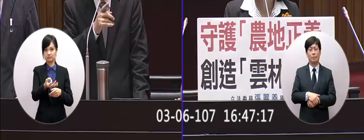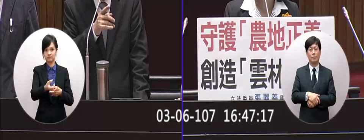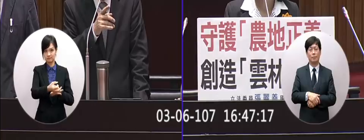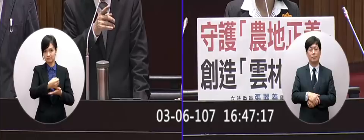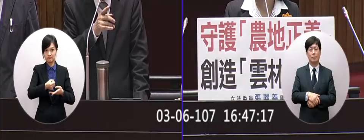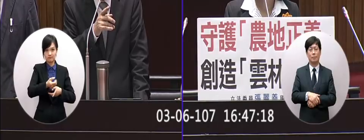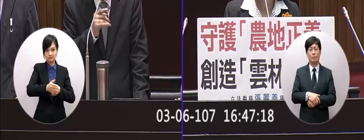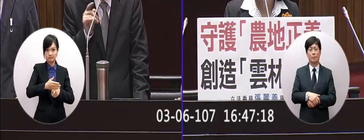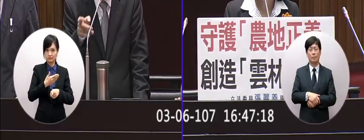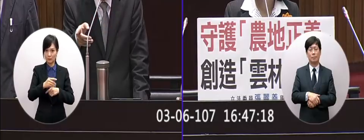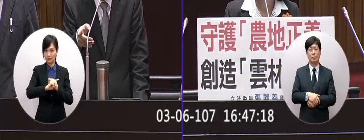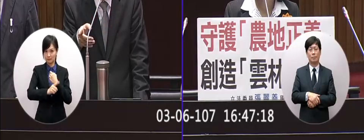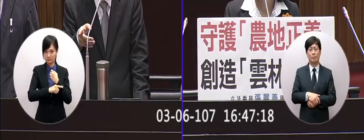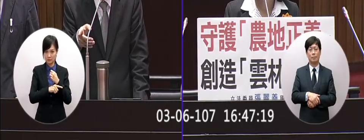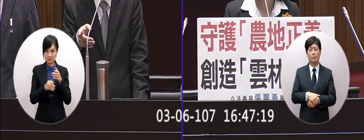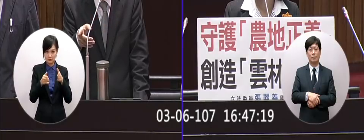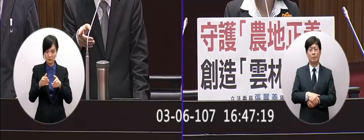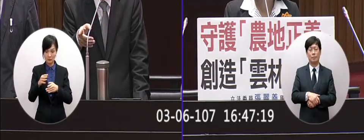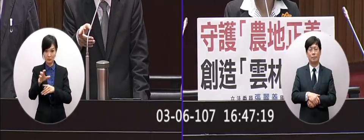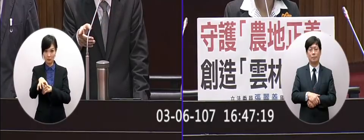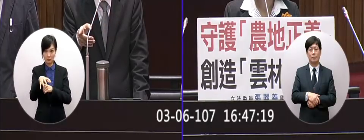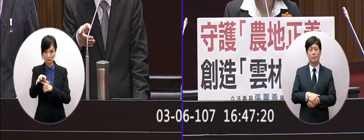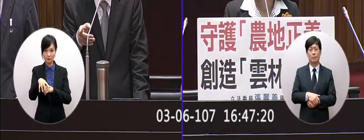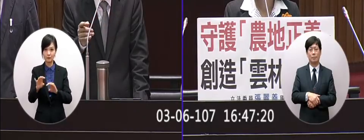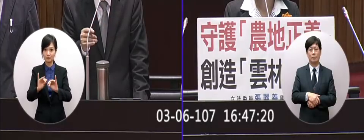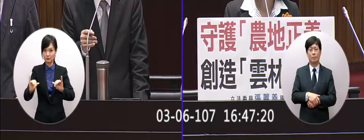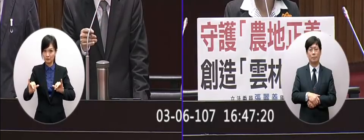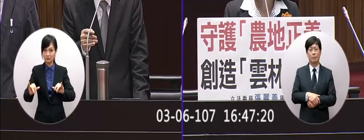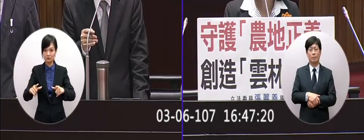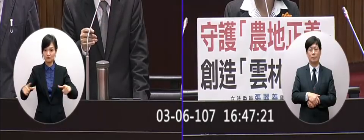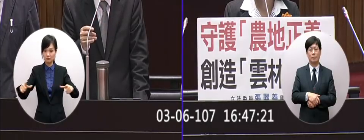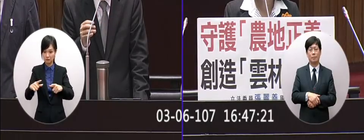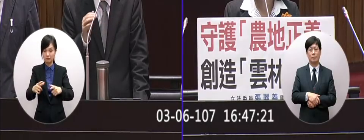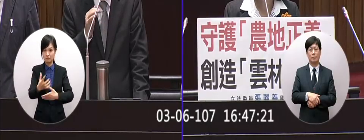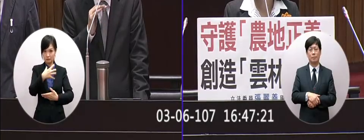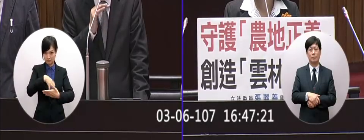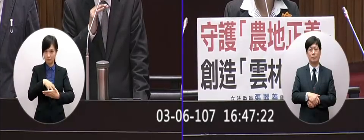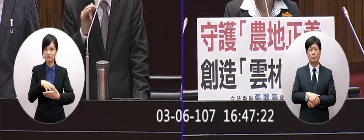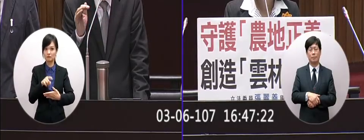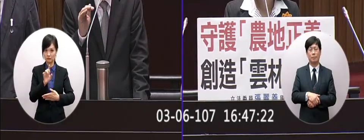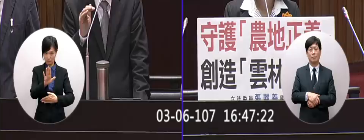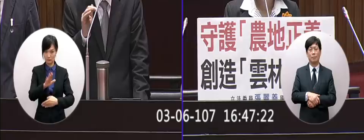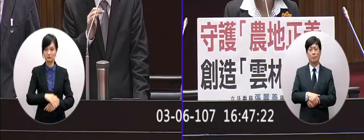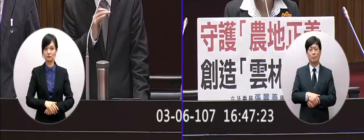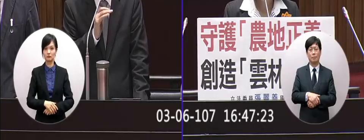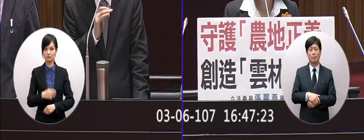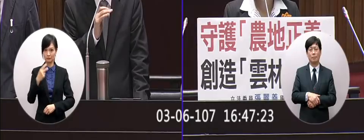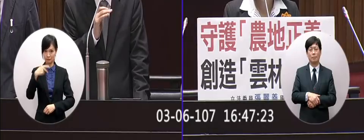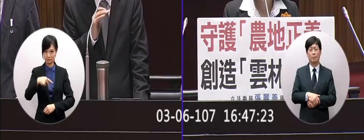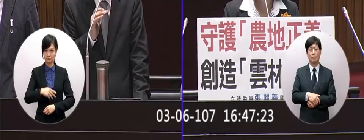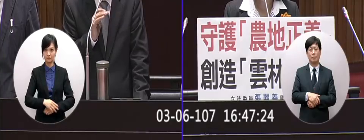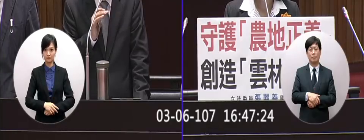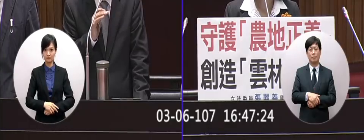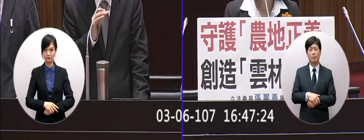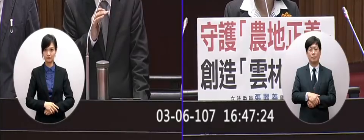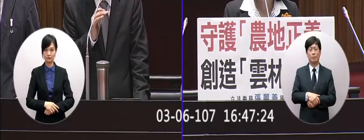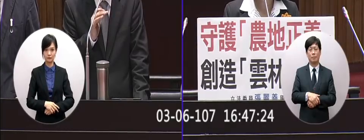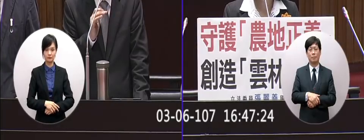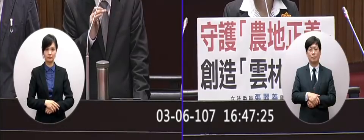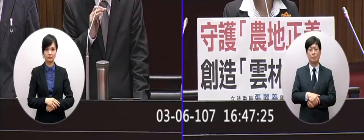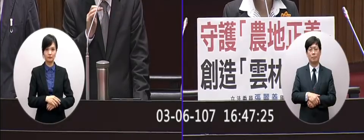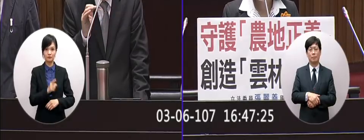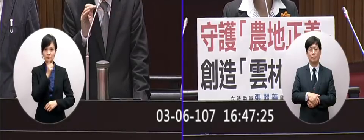特别把农地面积把它放进去，啊，那另外呢，我们也会去调整这个非直辖